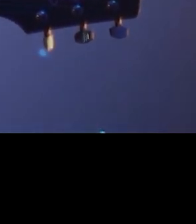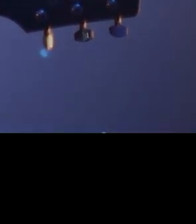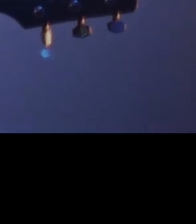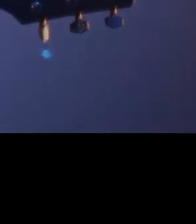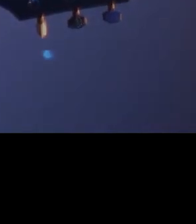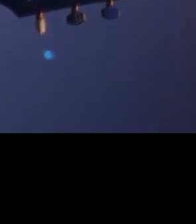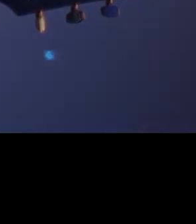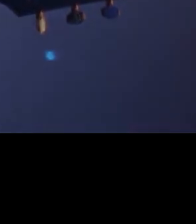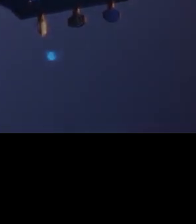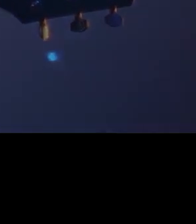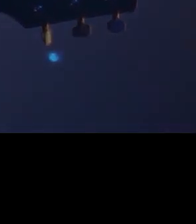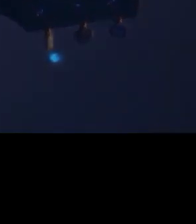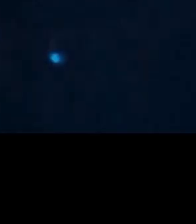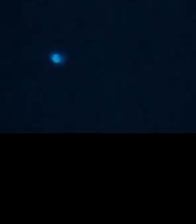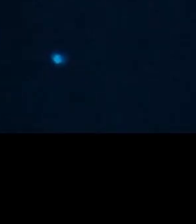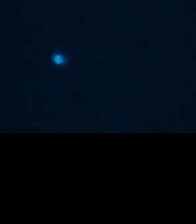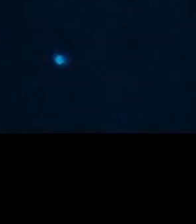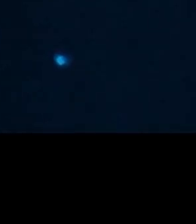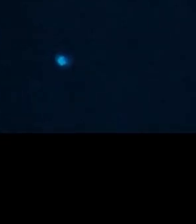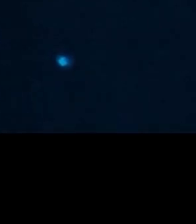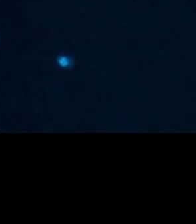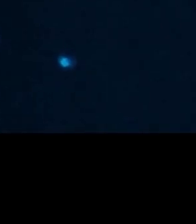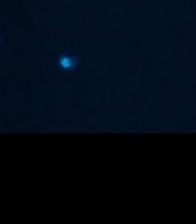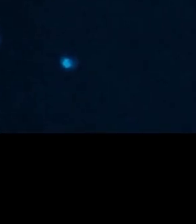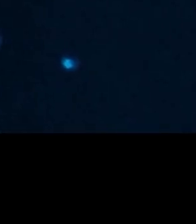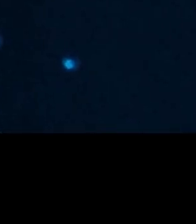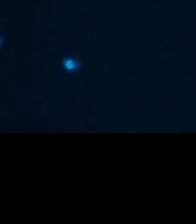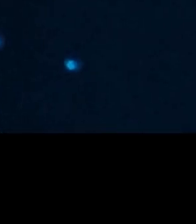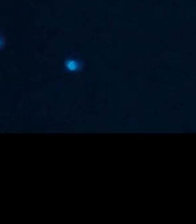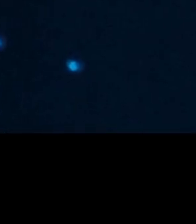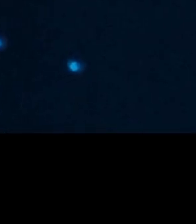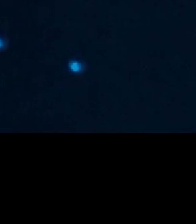Zašto moj narod nema mira?